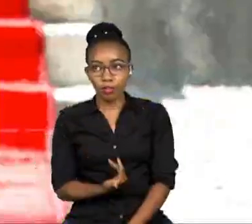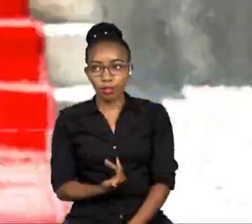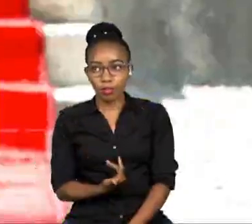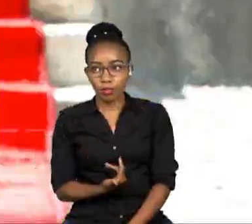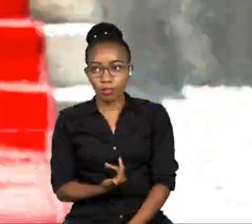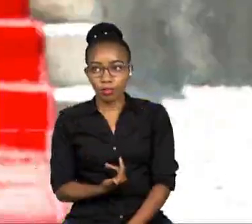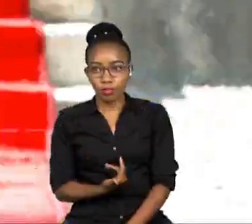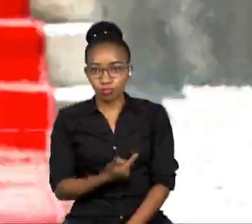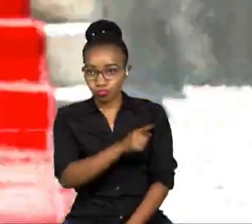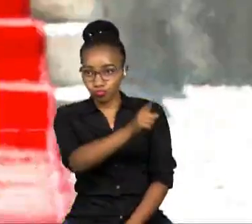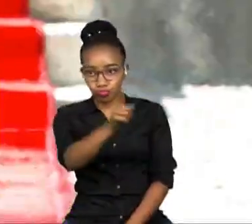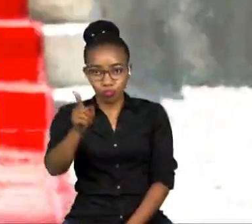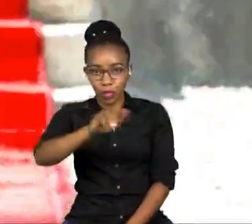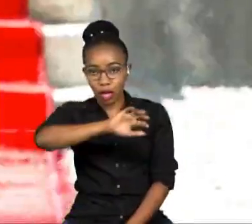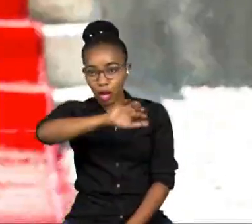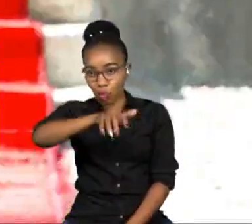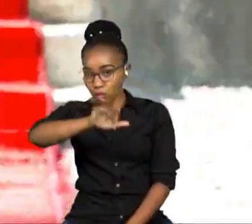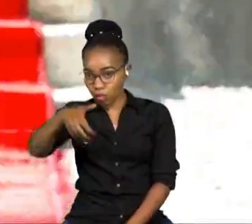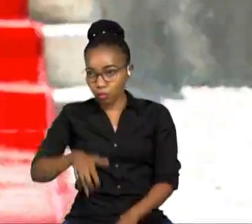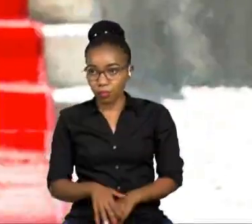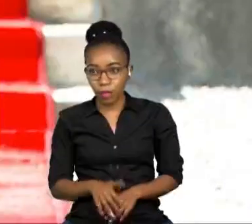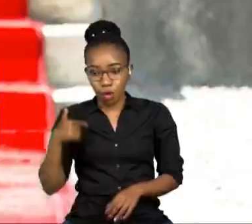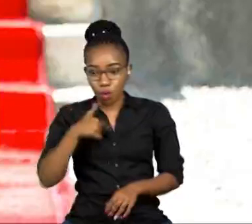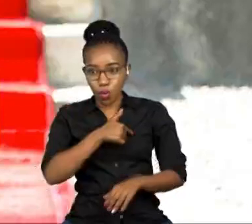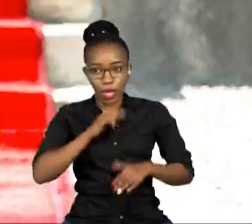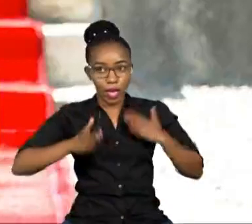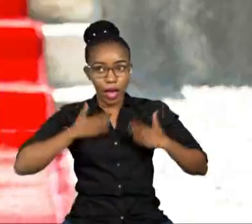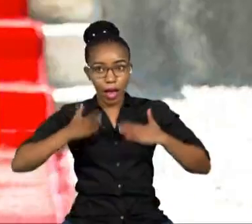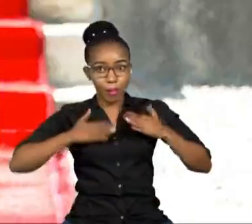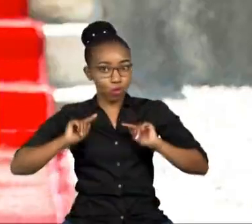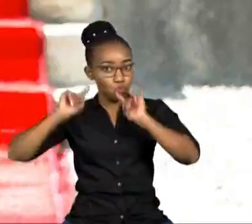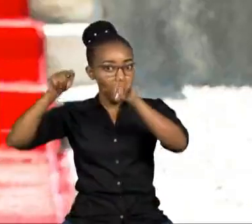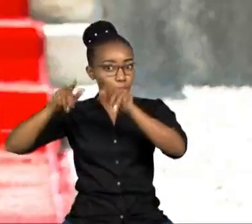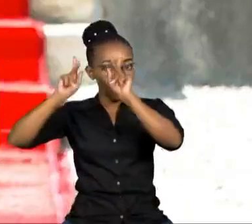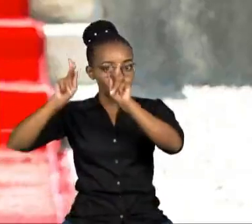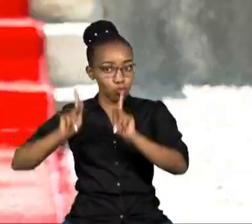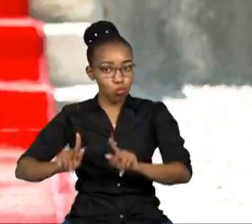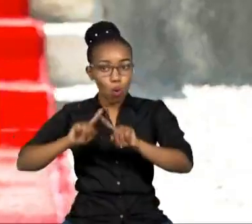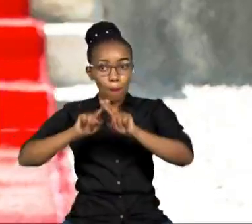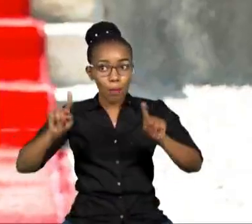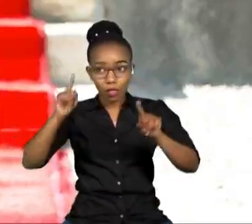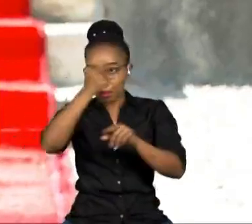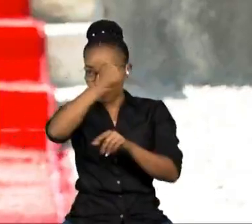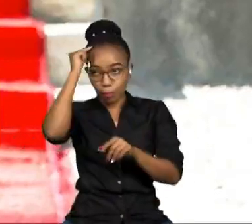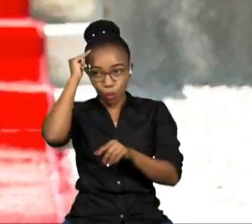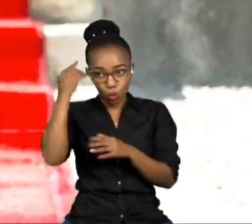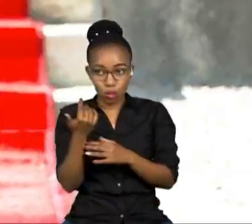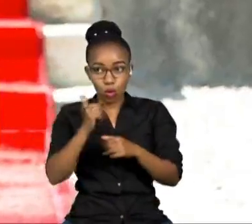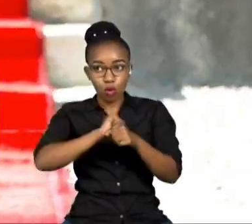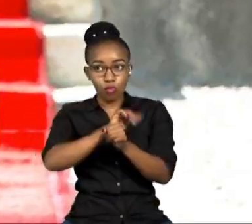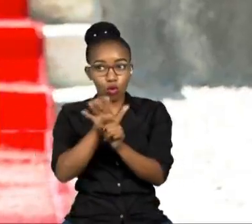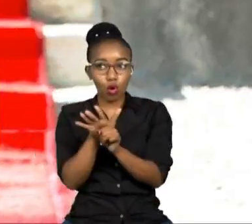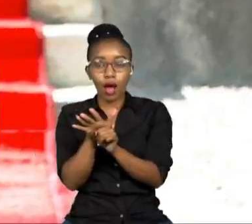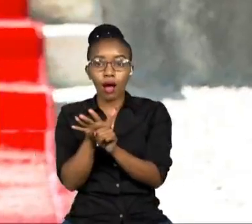nyinyi wenyeji wa county. Ni furaha yetu kuwa hapa katika eneo hili la Nyanza. Lakini tunaomba kwa sababu ya janga la